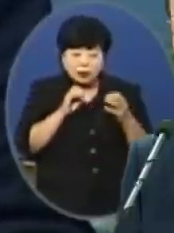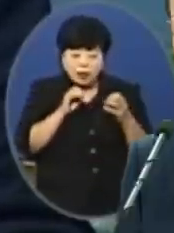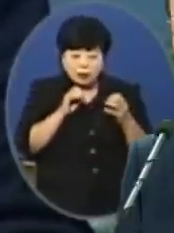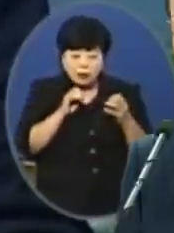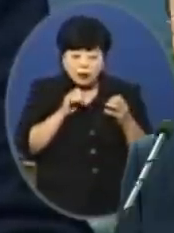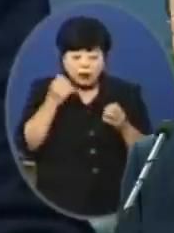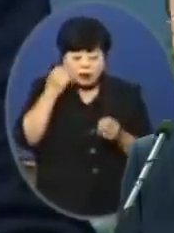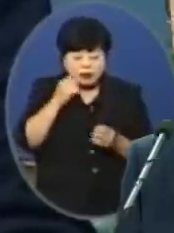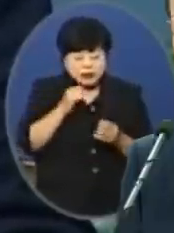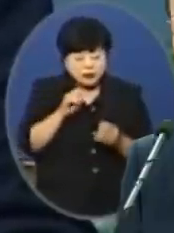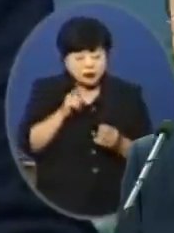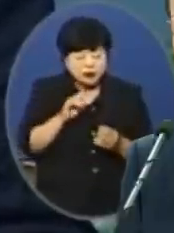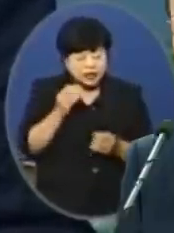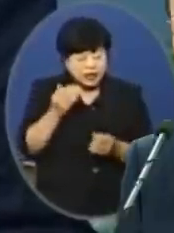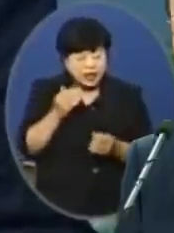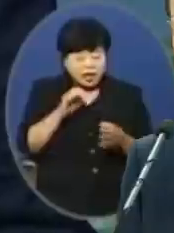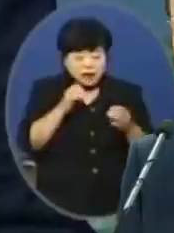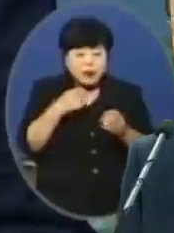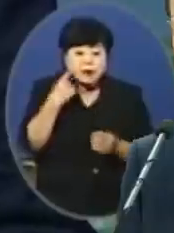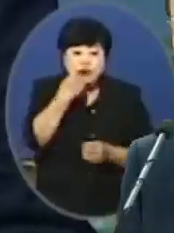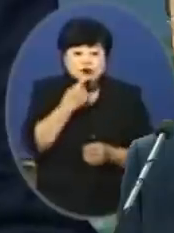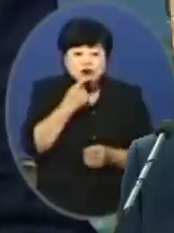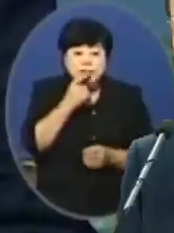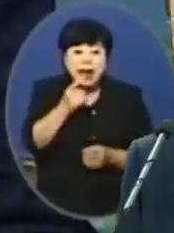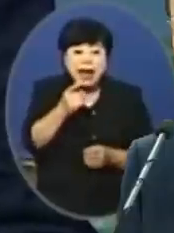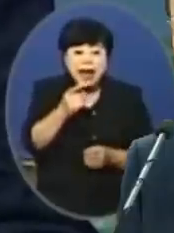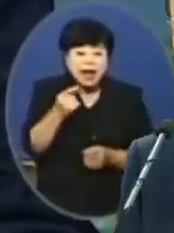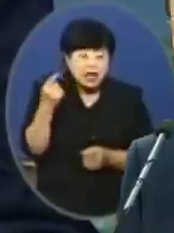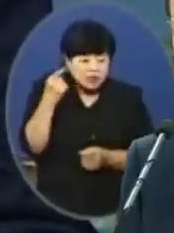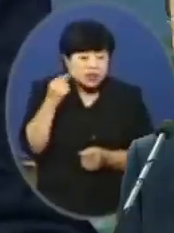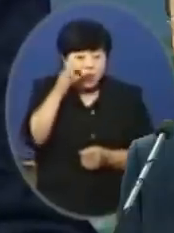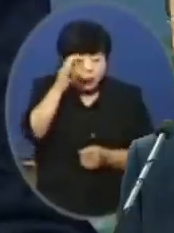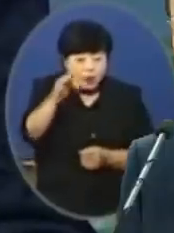대화해보고 알았습니다. 입술의 말이